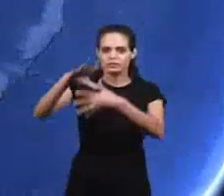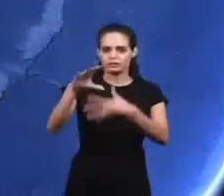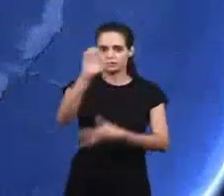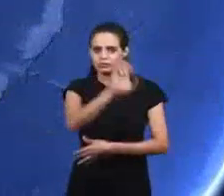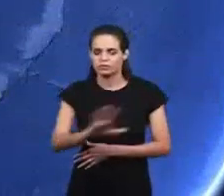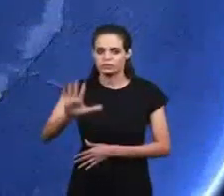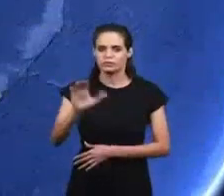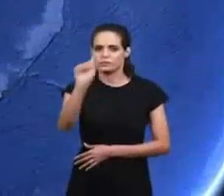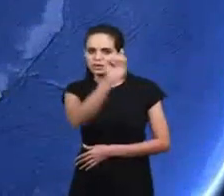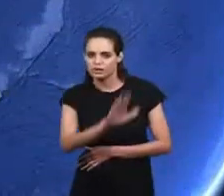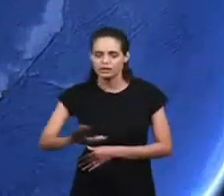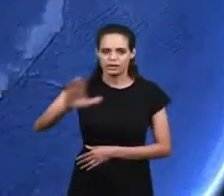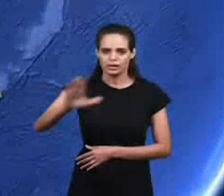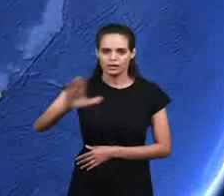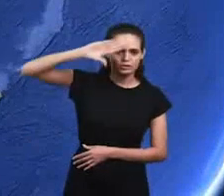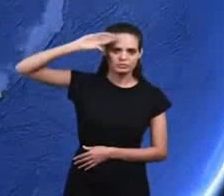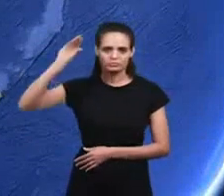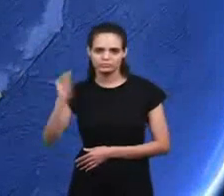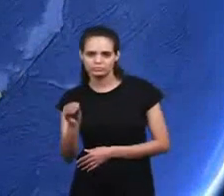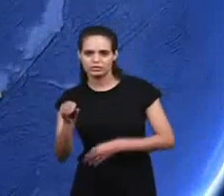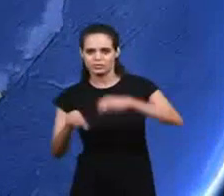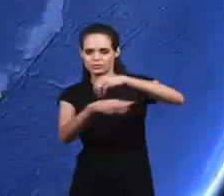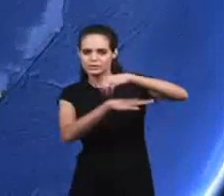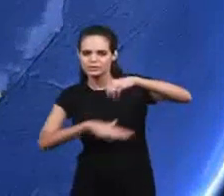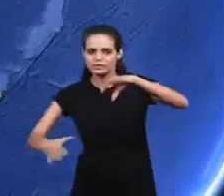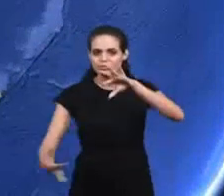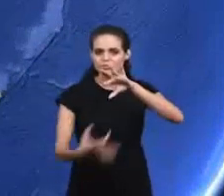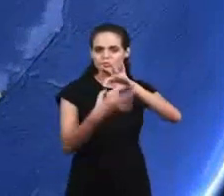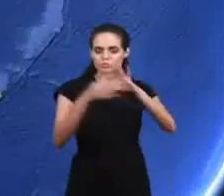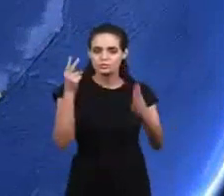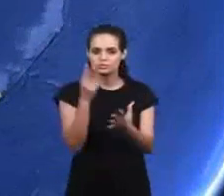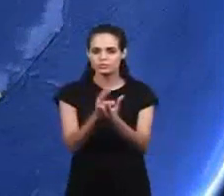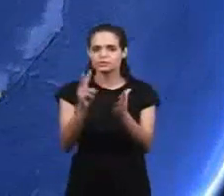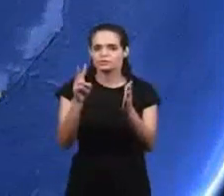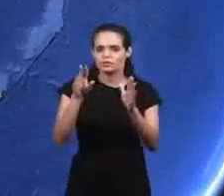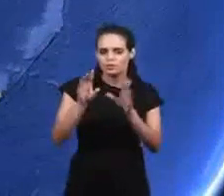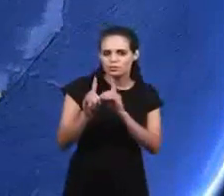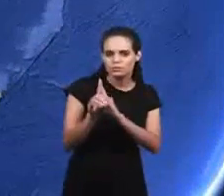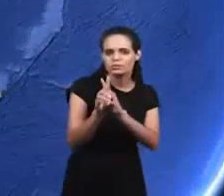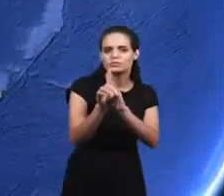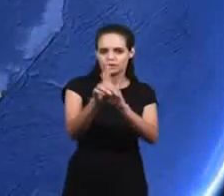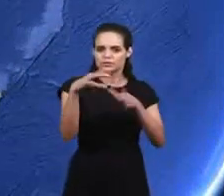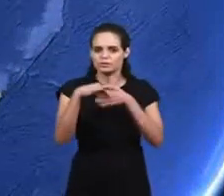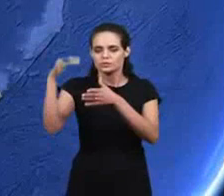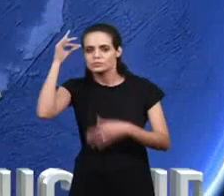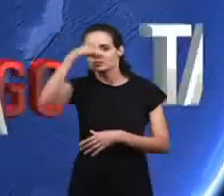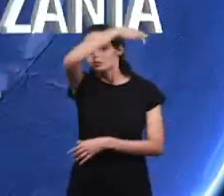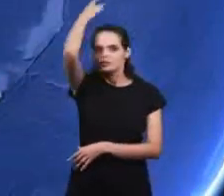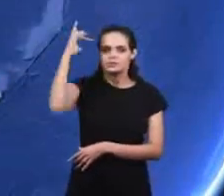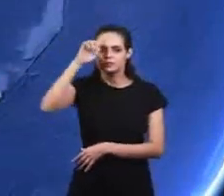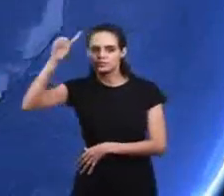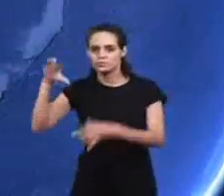Die christliche Gemeinde Maranatha ist in Ländern aller Kontinente der Welt anwesend. Gemeinden der Länder aus den drei